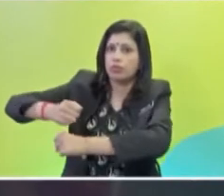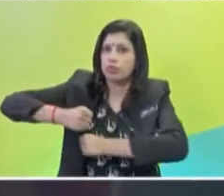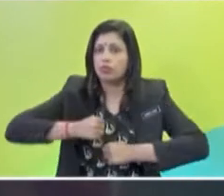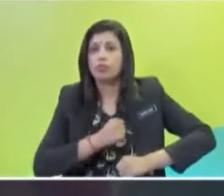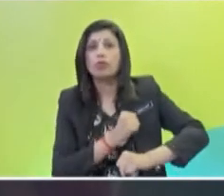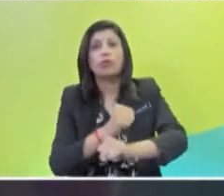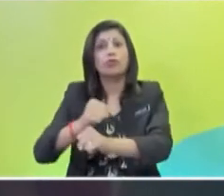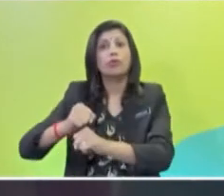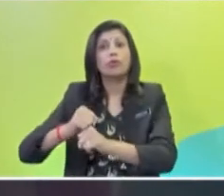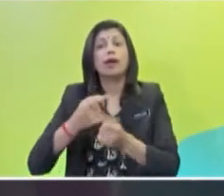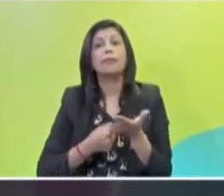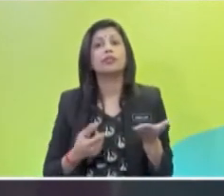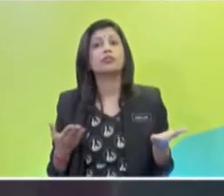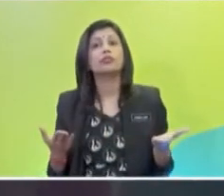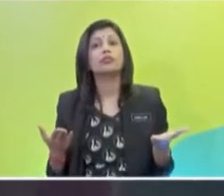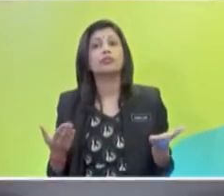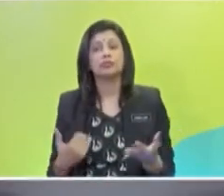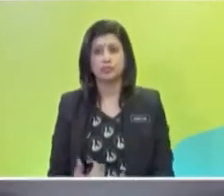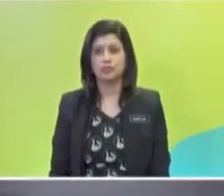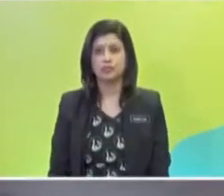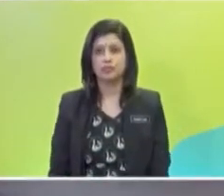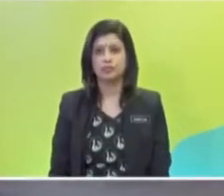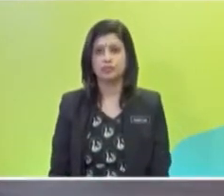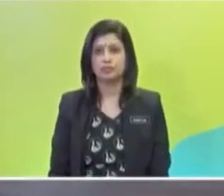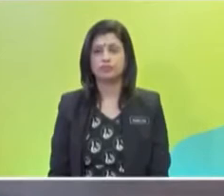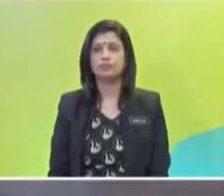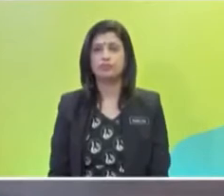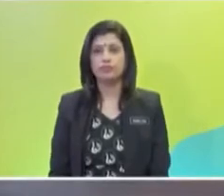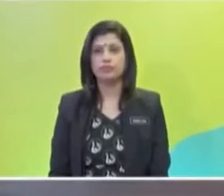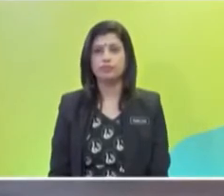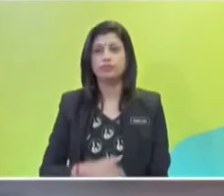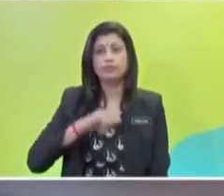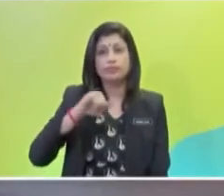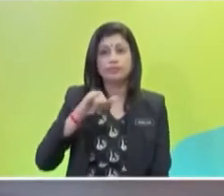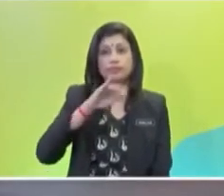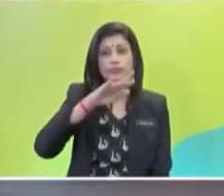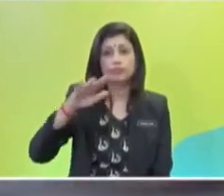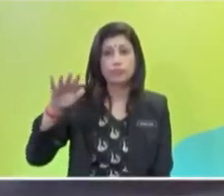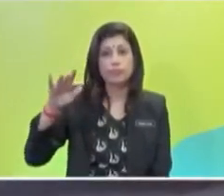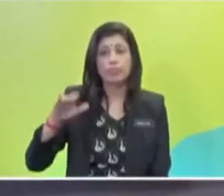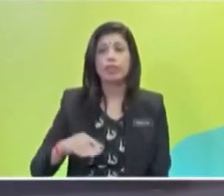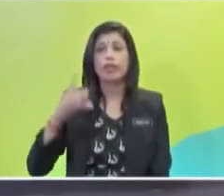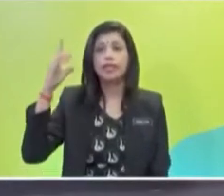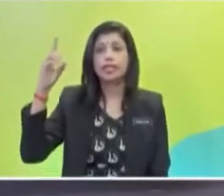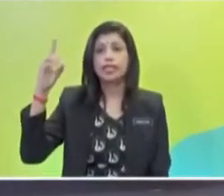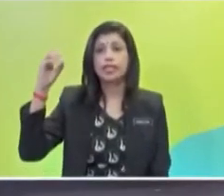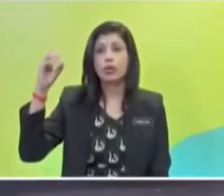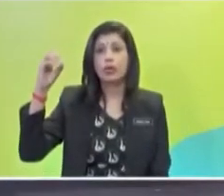sama-sama. Okey, dah bersedia? Do, dol. Okey, sekali lagi kita ulang.